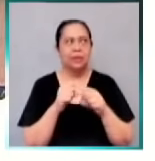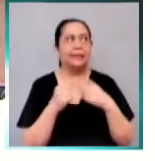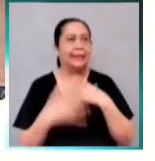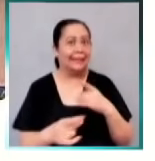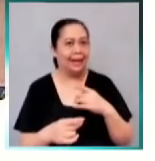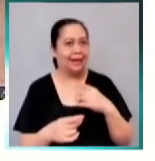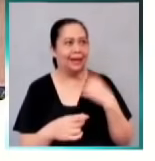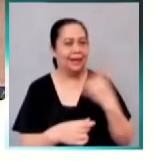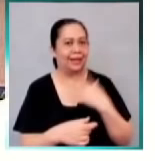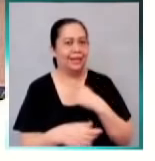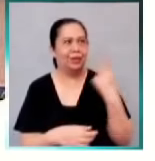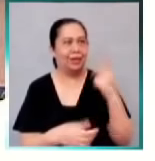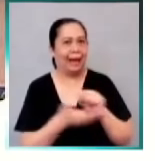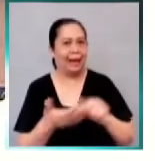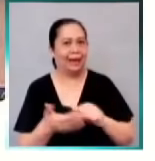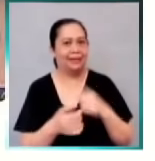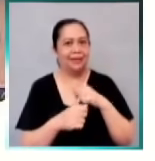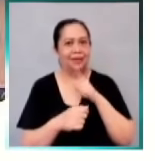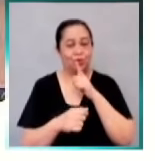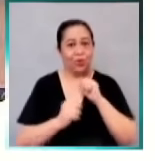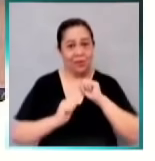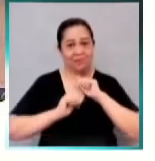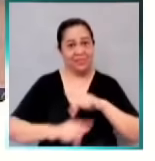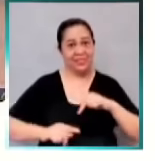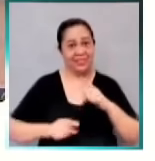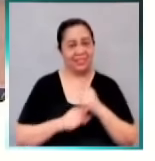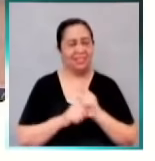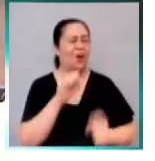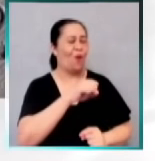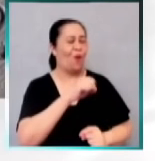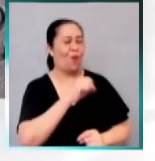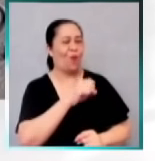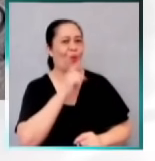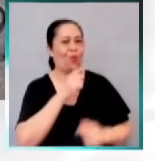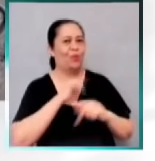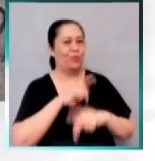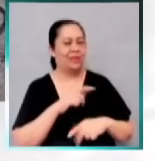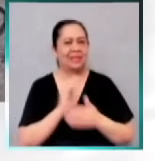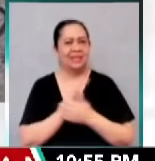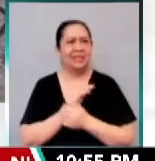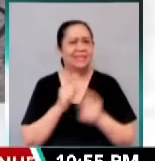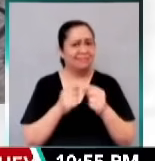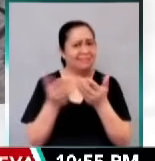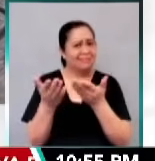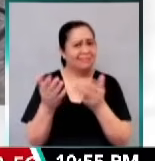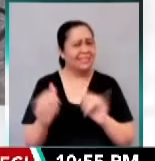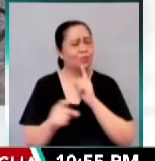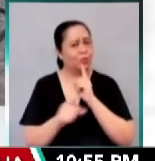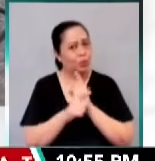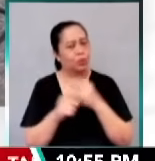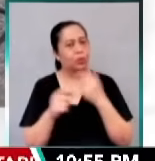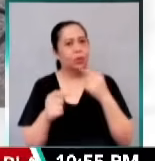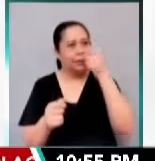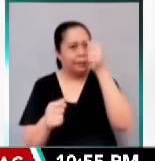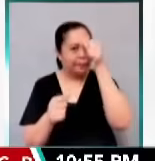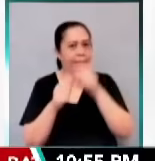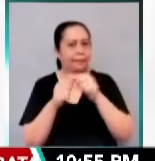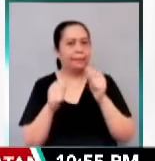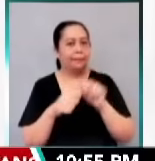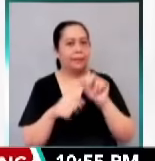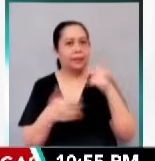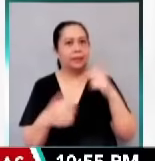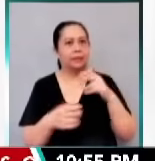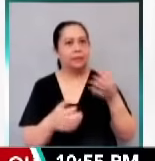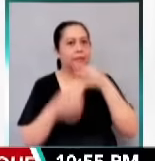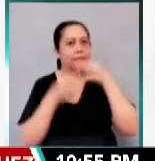ano, hilig meron ka talagang real appreciation kung mga magagaling eh. Lalo na 'yon. That's he reminds me of an established artist. Uh-oh.